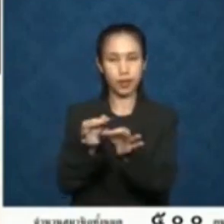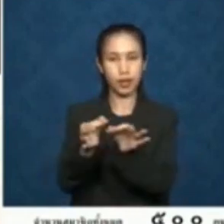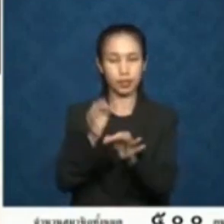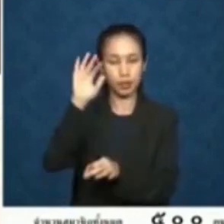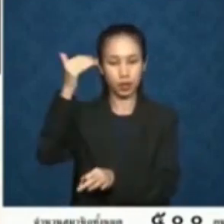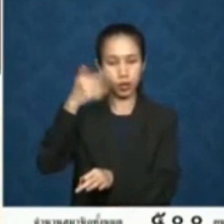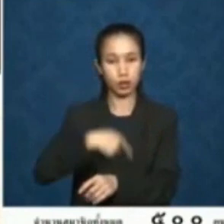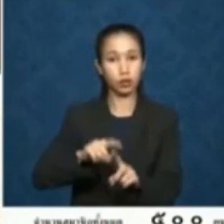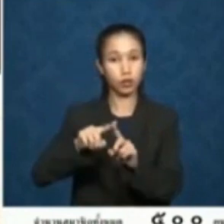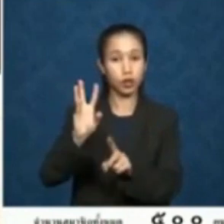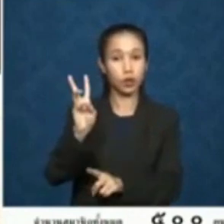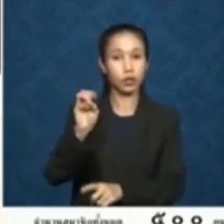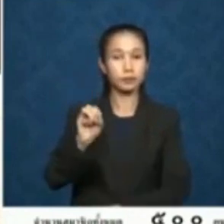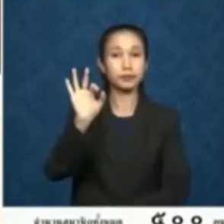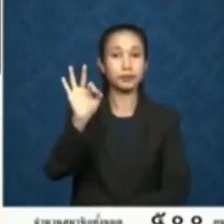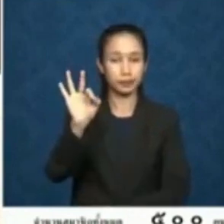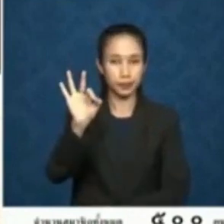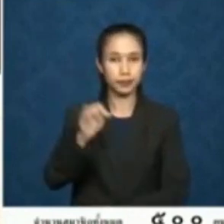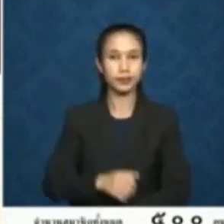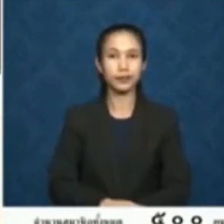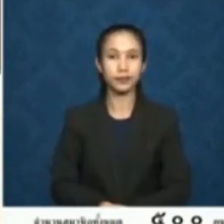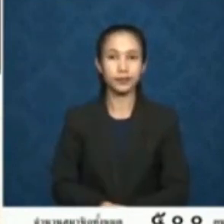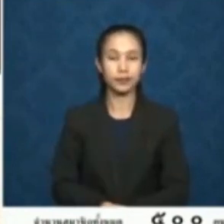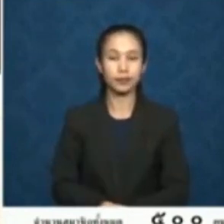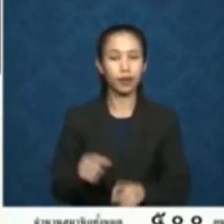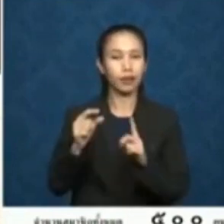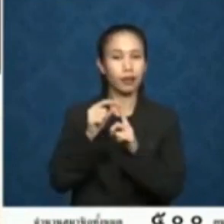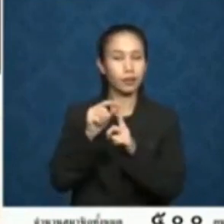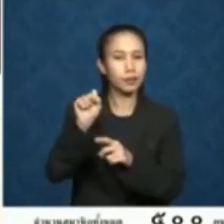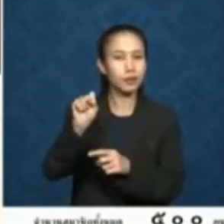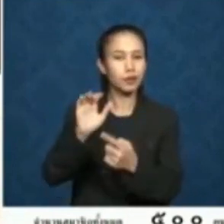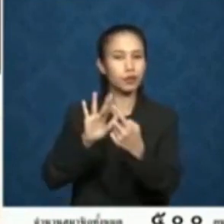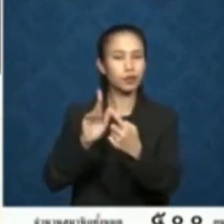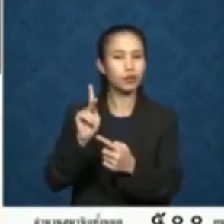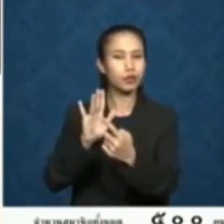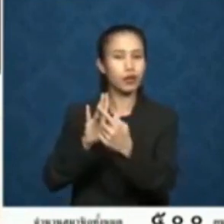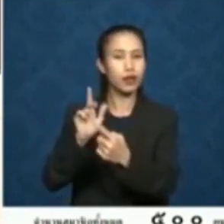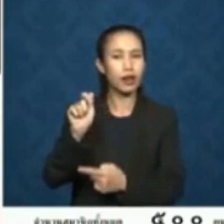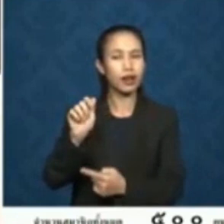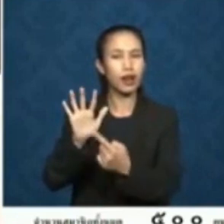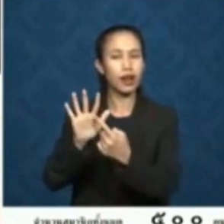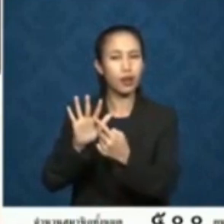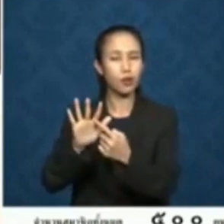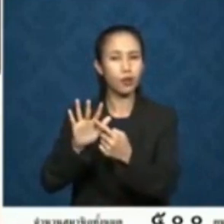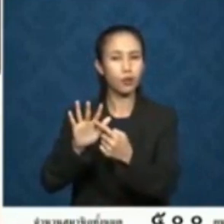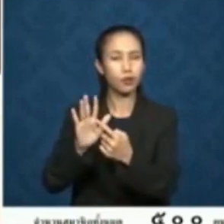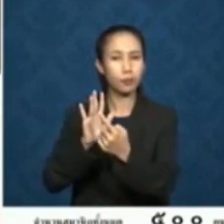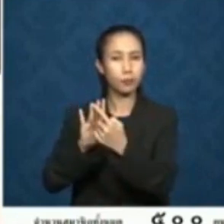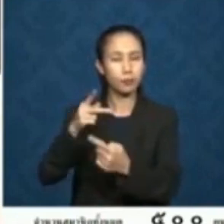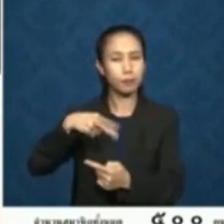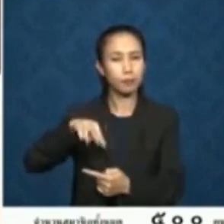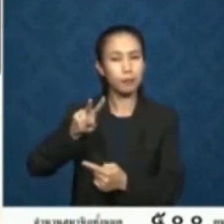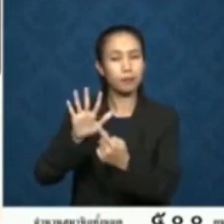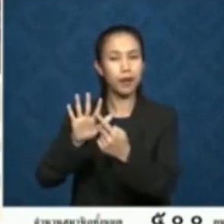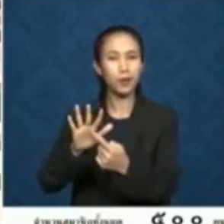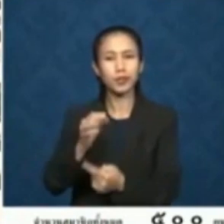านครับ อธิบายท่านนะครับเสร็จแล้วก็ข้อ69นะครับสุกเอาเผากินนี่เป็นยังไงครับท่านอัครเดชเ